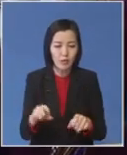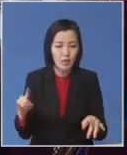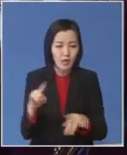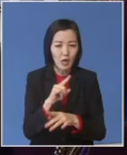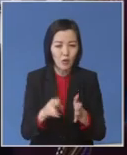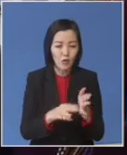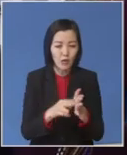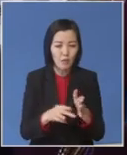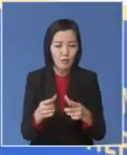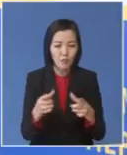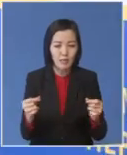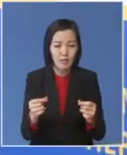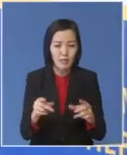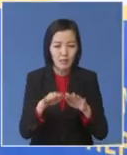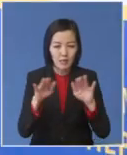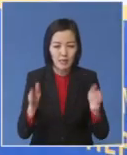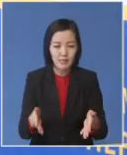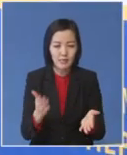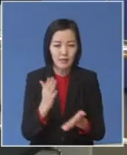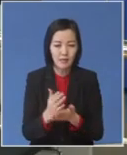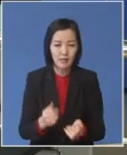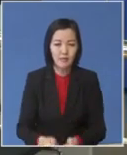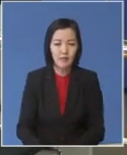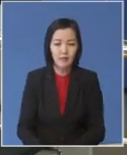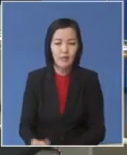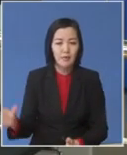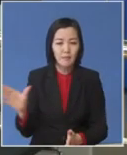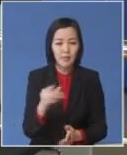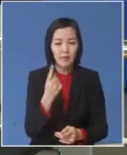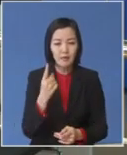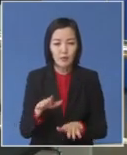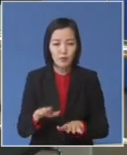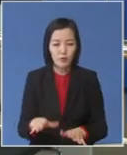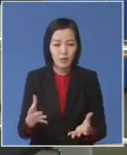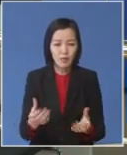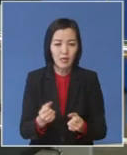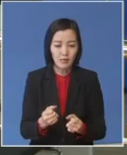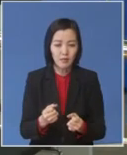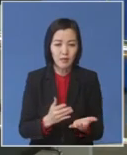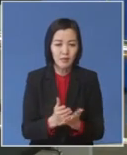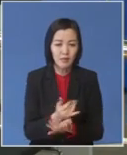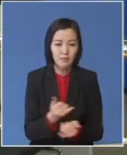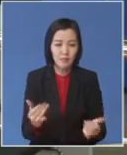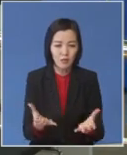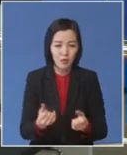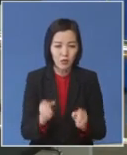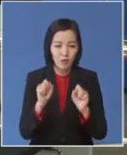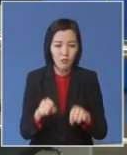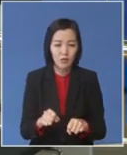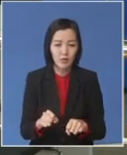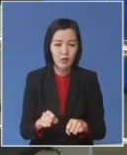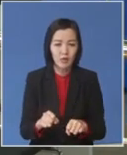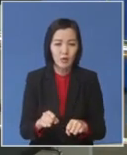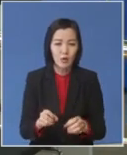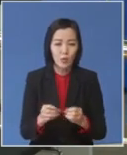теміржол билеттерін алу кассалары да ашылды. Бәрі бір жерден рәсімделген. Біз 16-17 жыл болды, бәріміз осы жерден пенсия